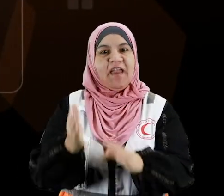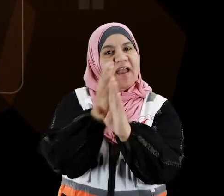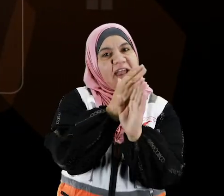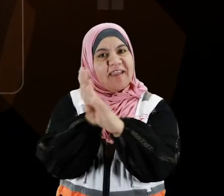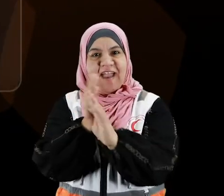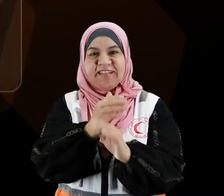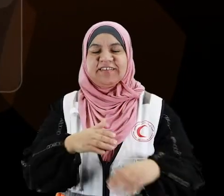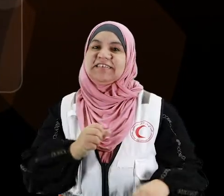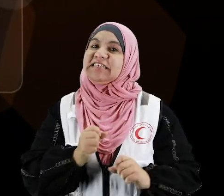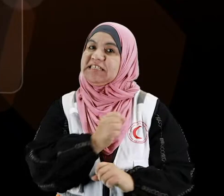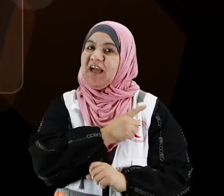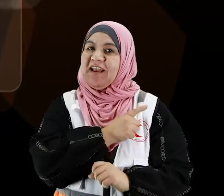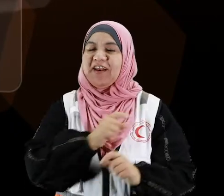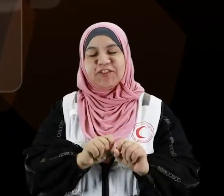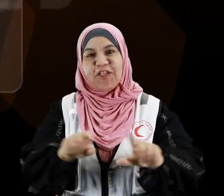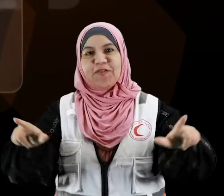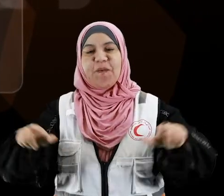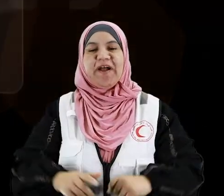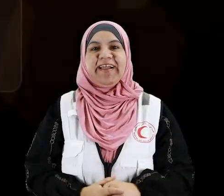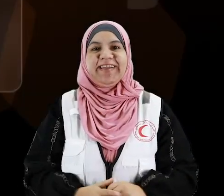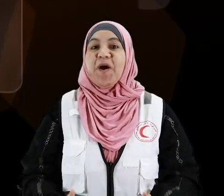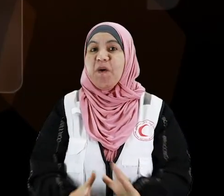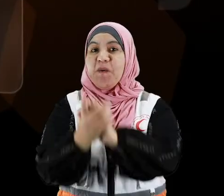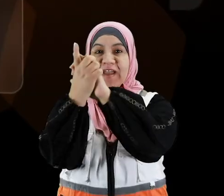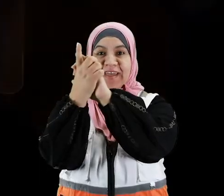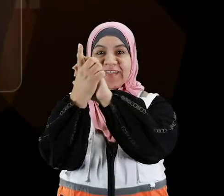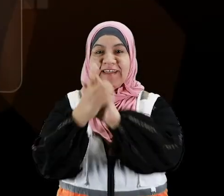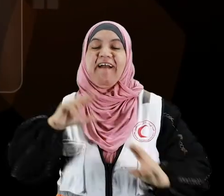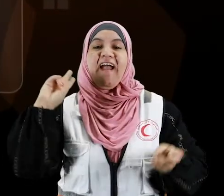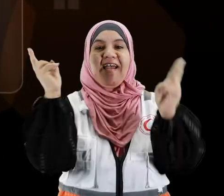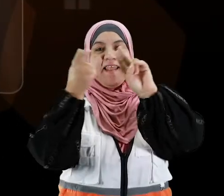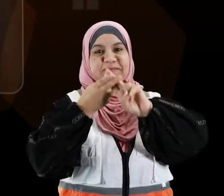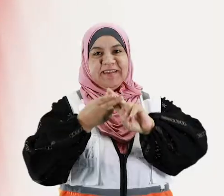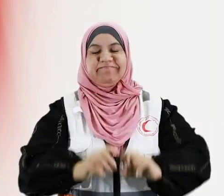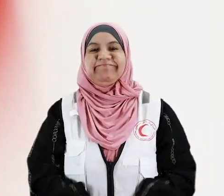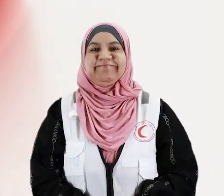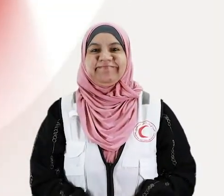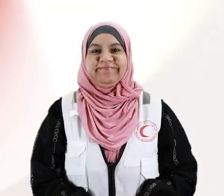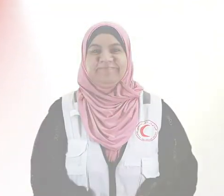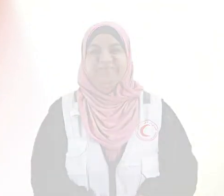الحياد، الاستقلال، التطوع، الوحدة، العالمية.